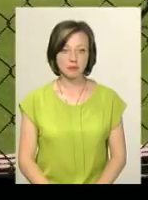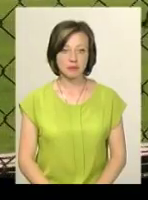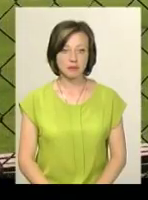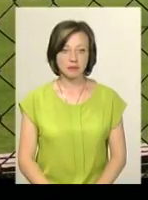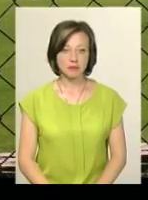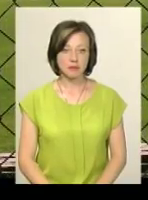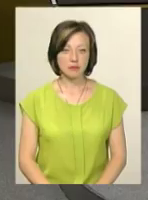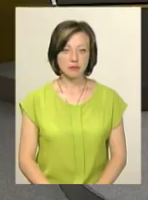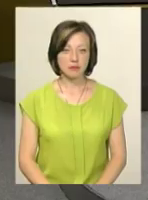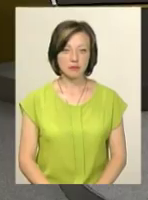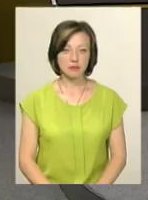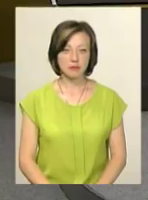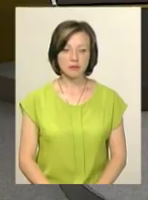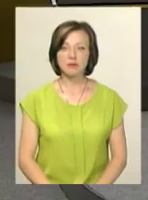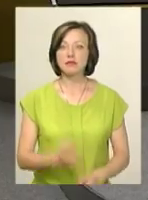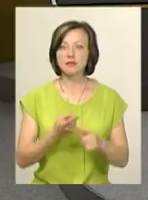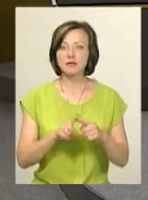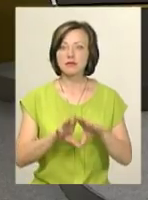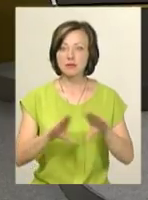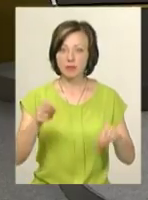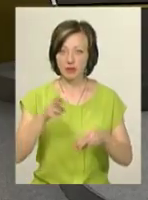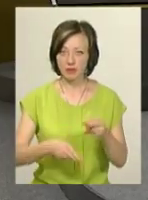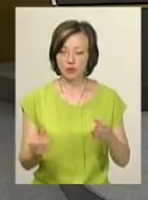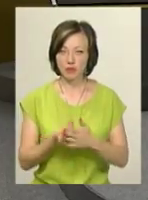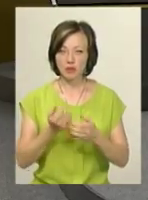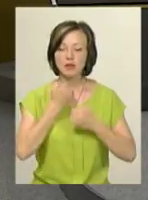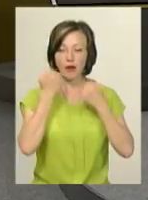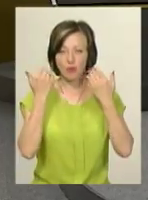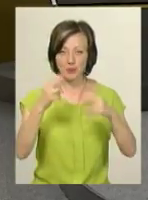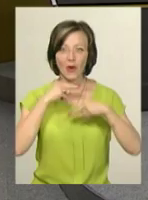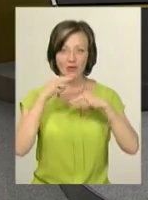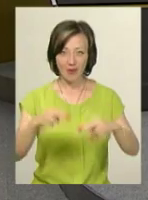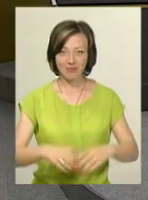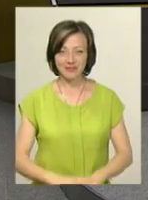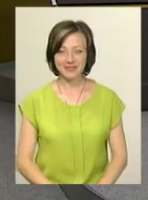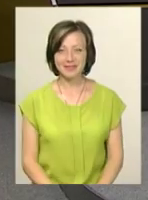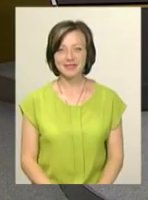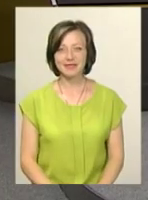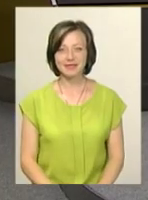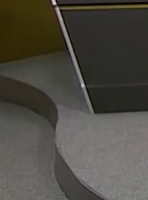На цьому ми завершуємо випуск. Дякуємо вам за увагу.